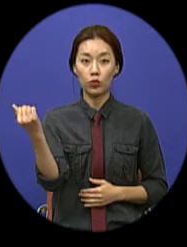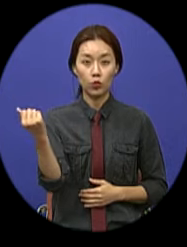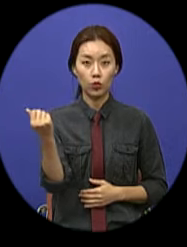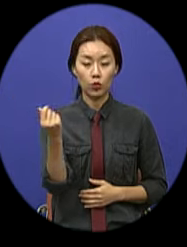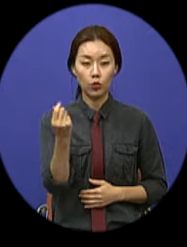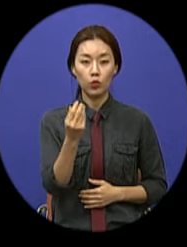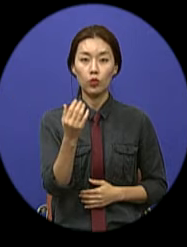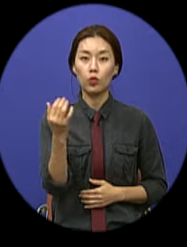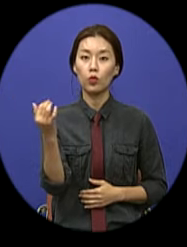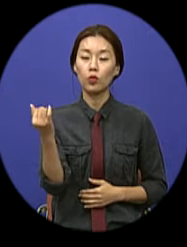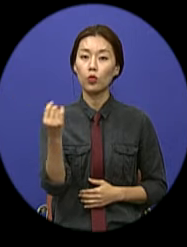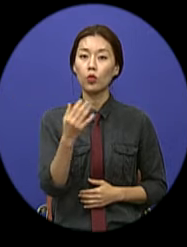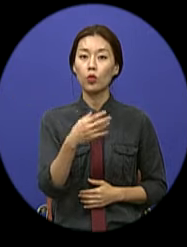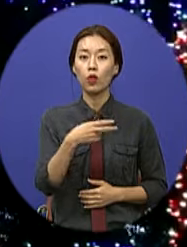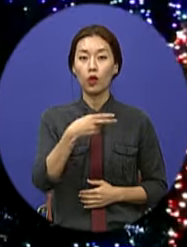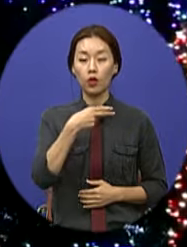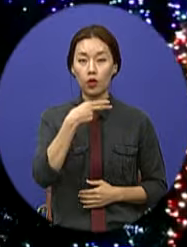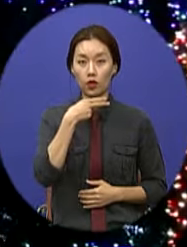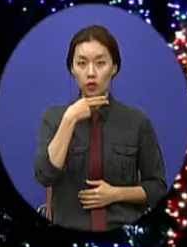번지수도